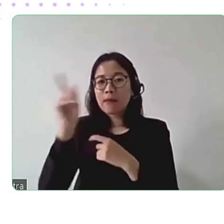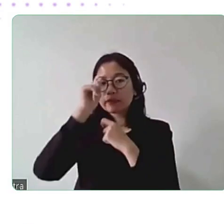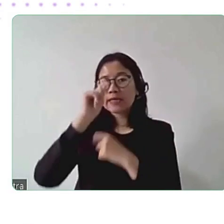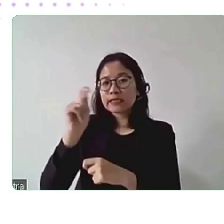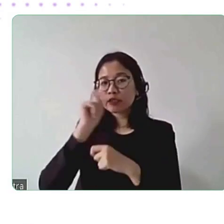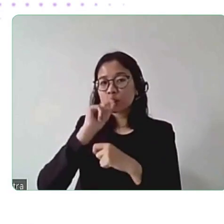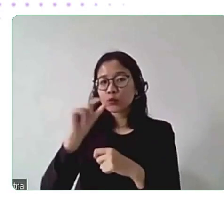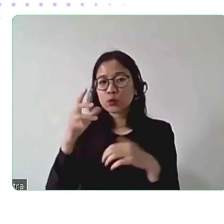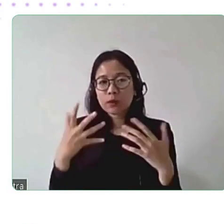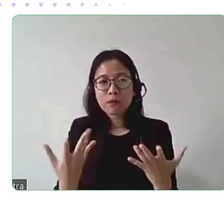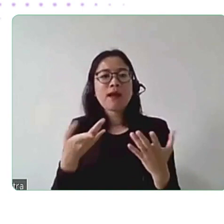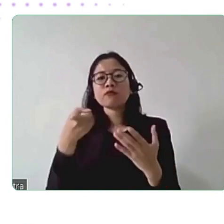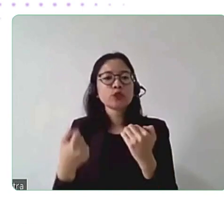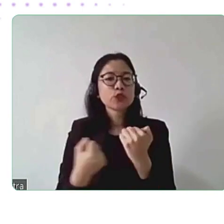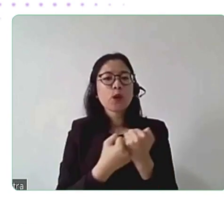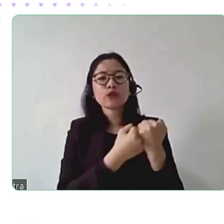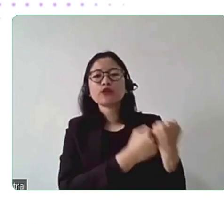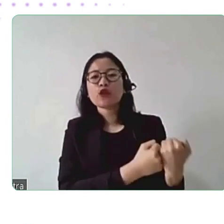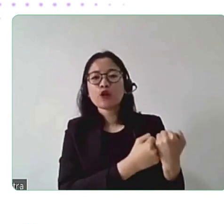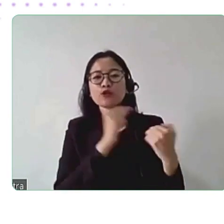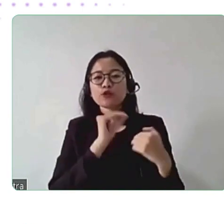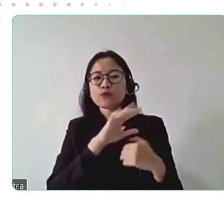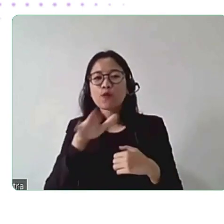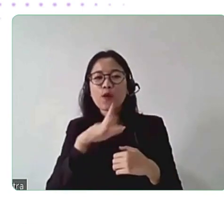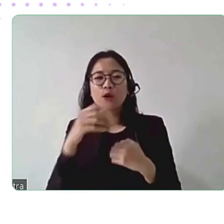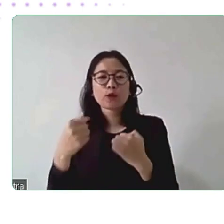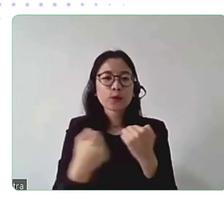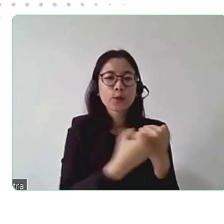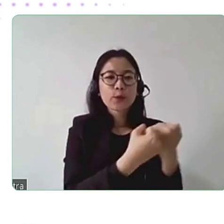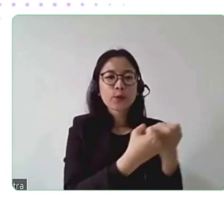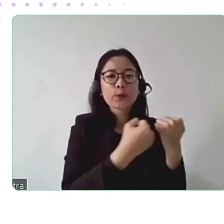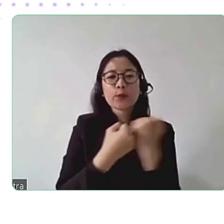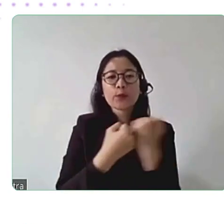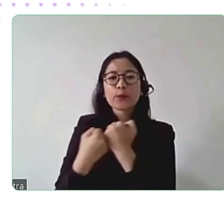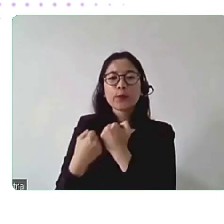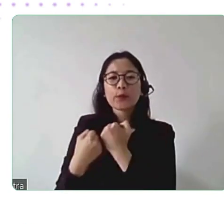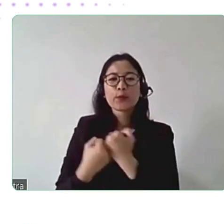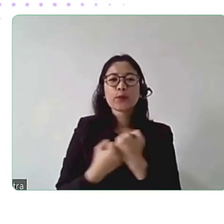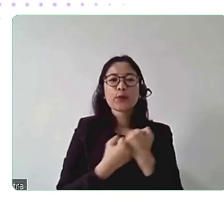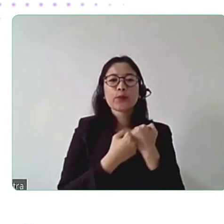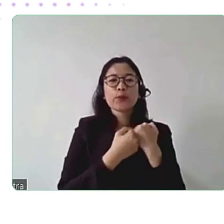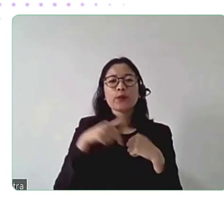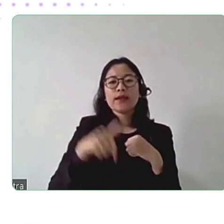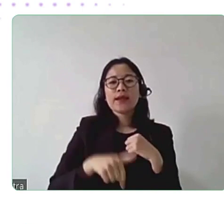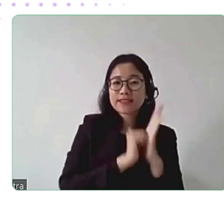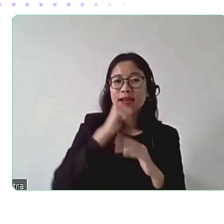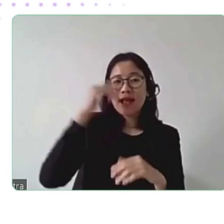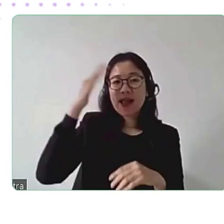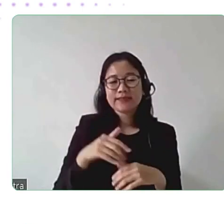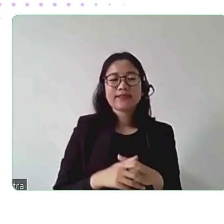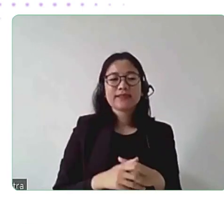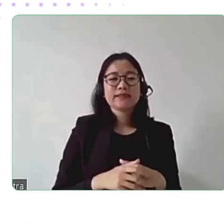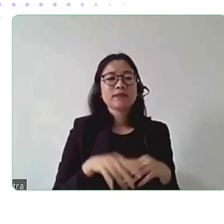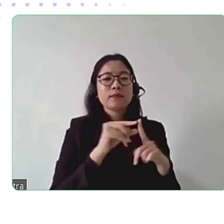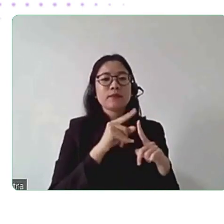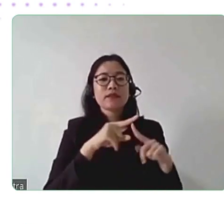to PT Pundarika Atma Sumesta, PT Toyota Motor Manufacturing Indonesia, Pertamina Drilling